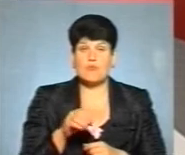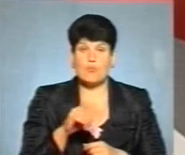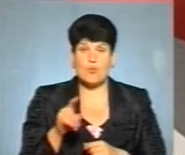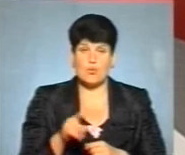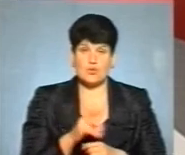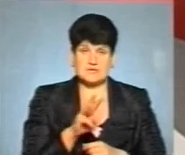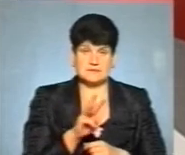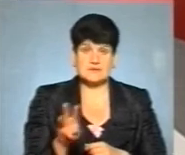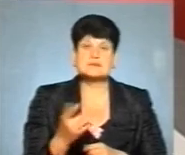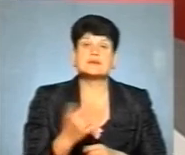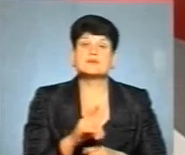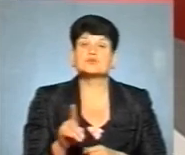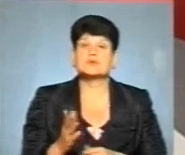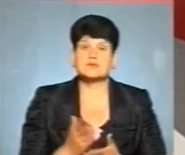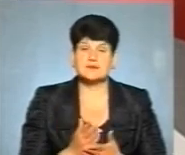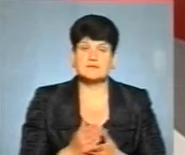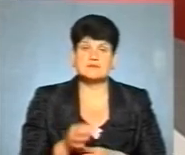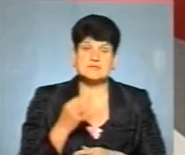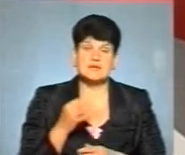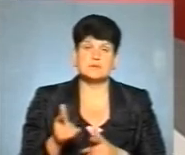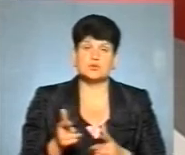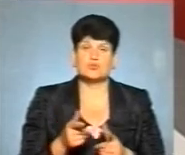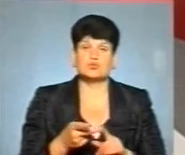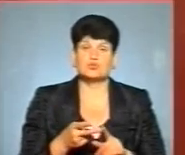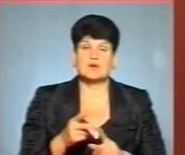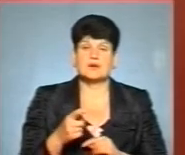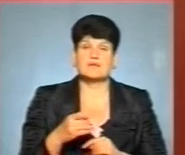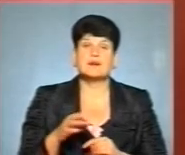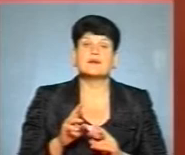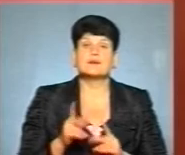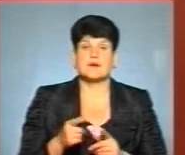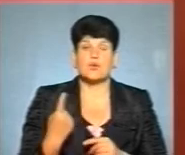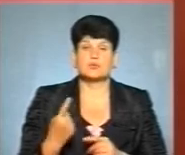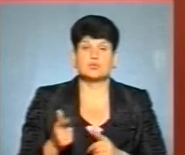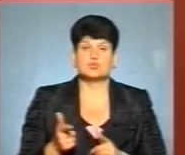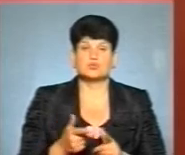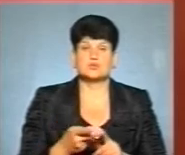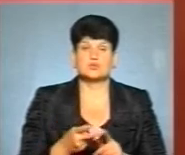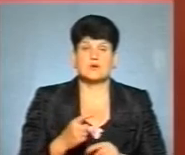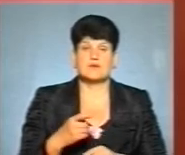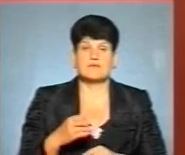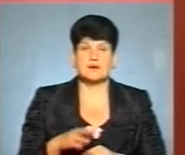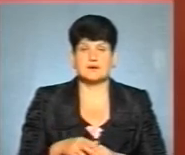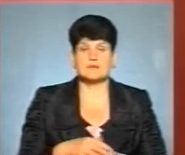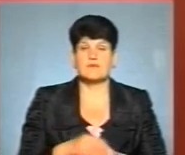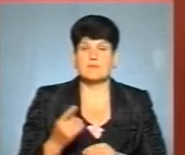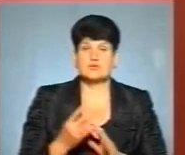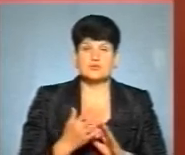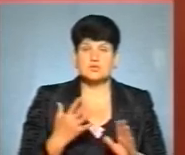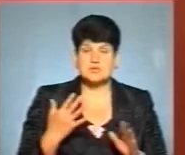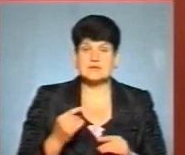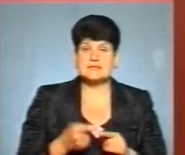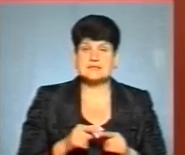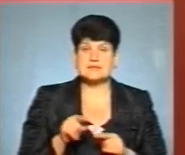лікарні, скільки чого є. Ви вже згадали про підготовку до другої хвилі. Як область готується, власне, до цієї другої хвилі? Ну, зараз ми, перш за все, це от якраз те,